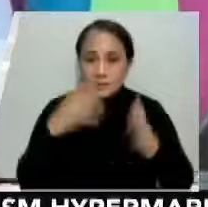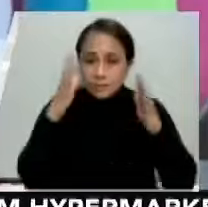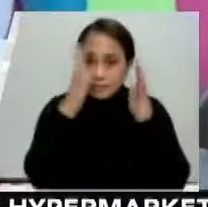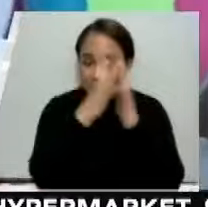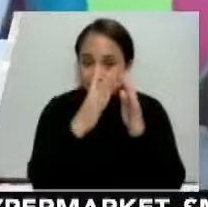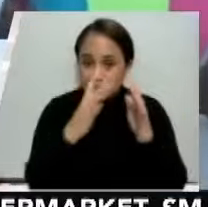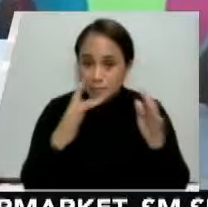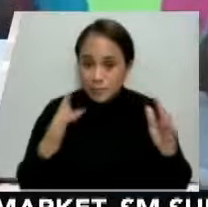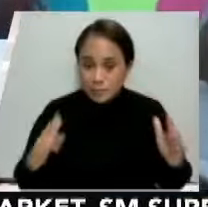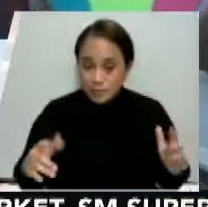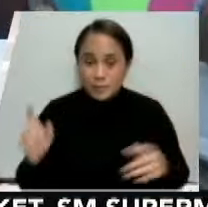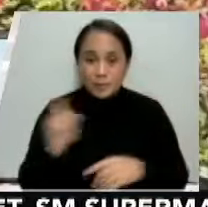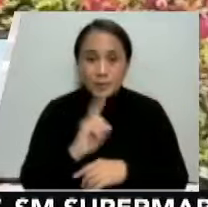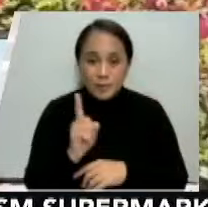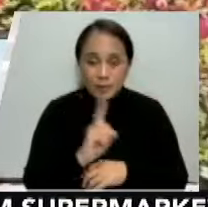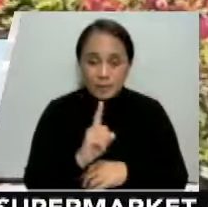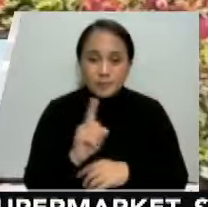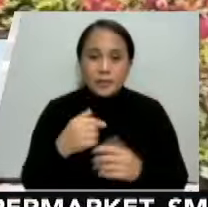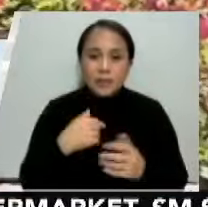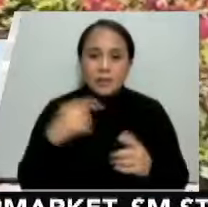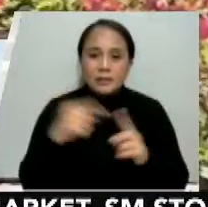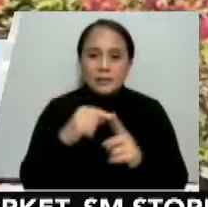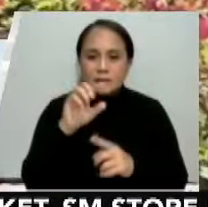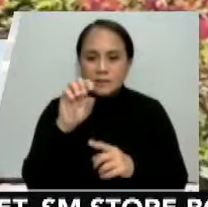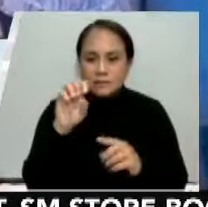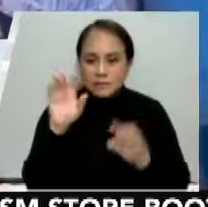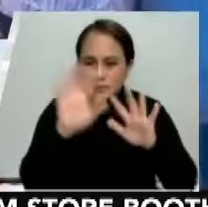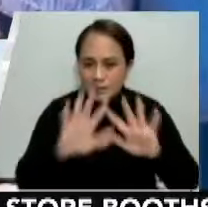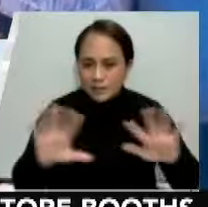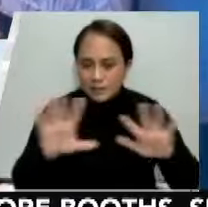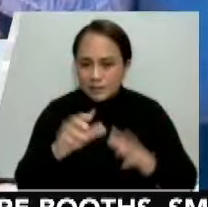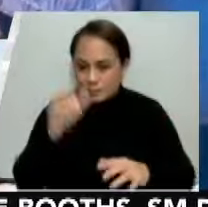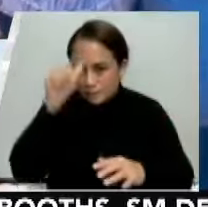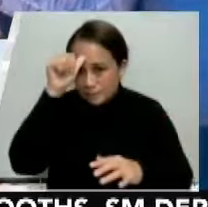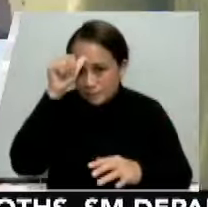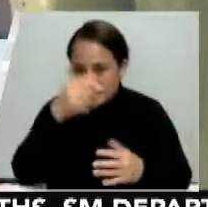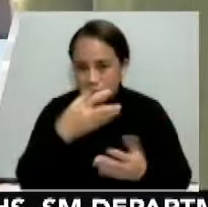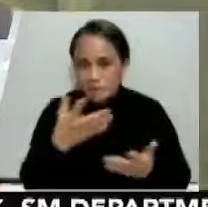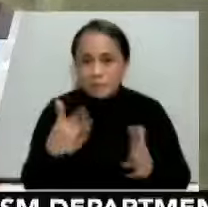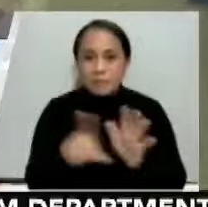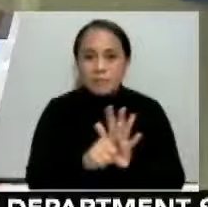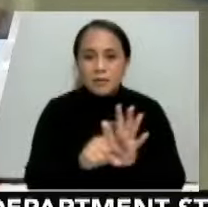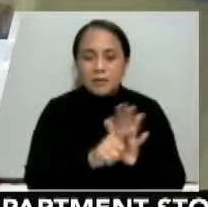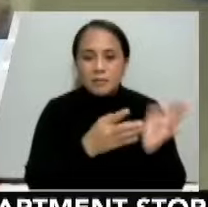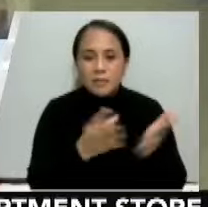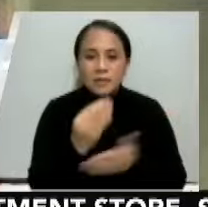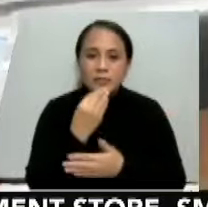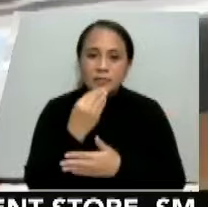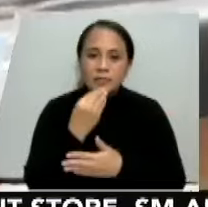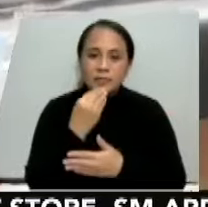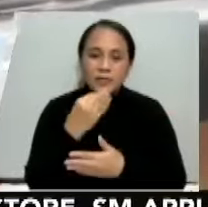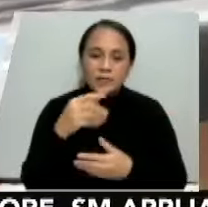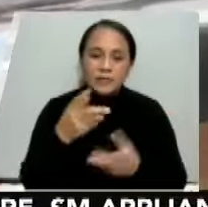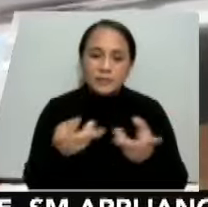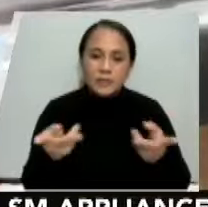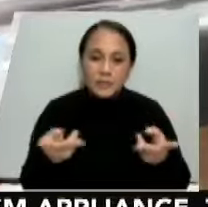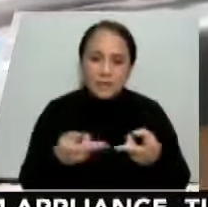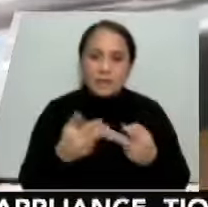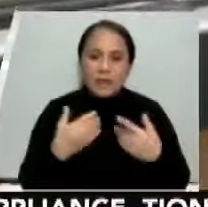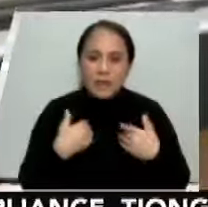Air Balloon Fiesta hanggang Linggo. Paalala sa mga pupunta, bawal magdala ng pagkain sa venue kung saan maraming food